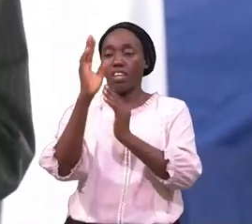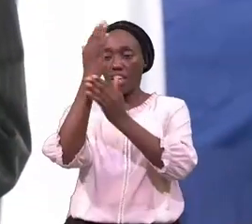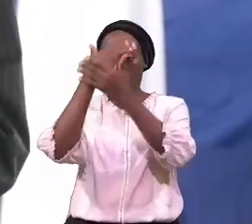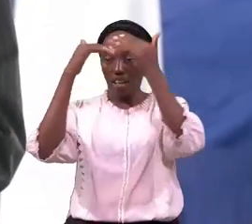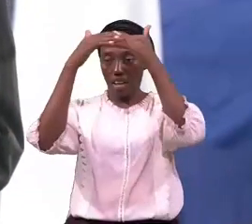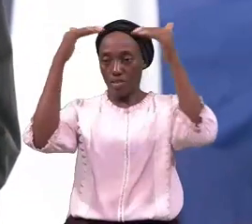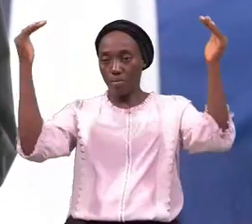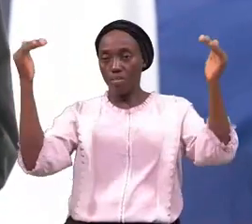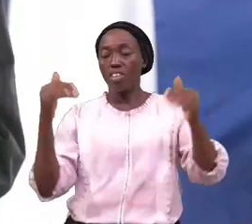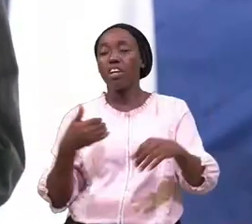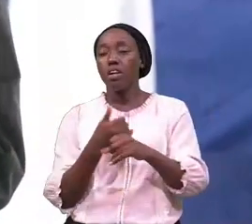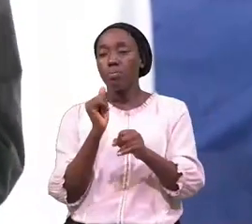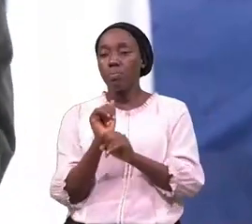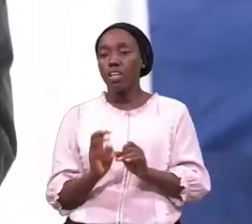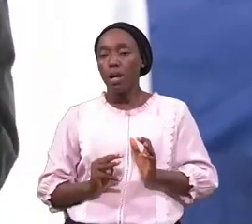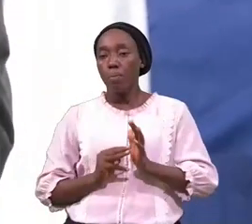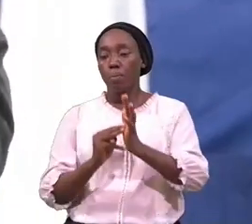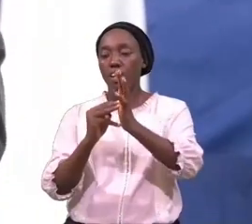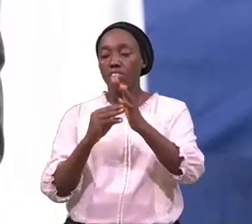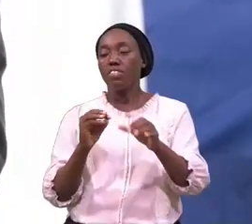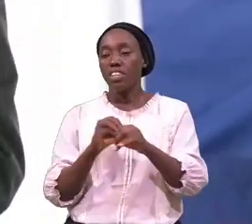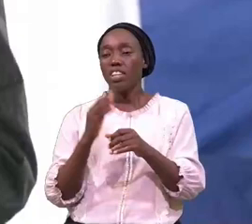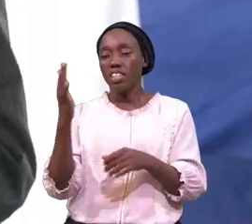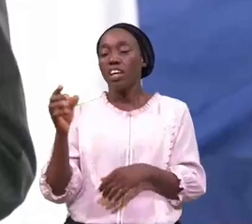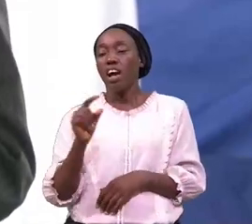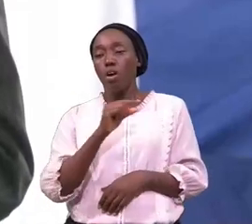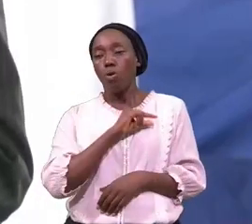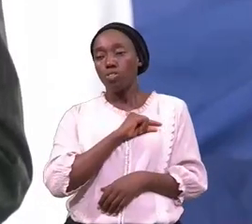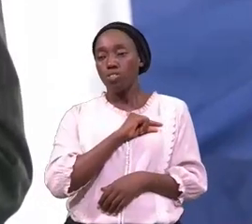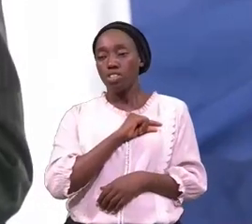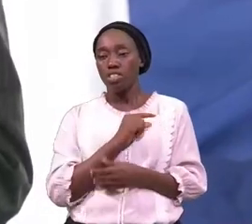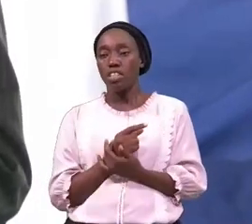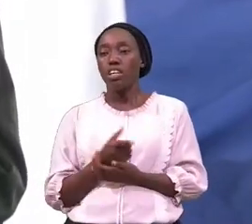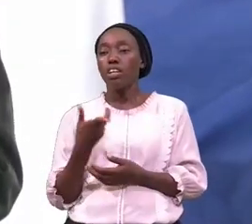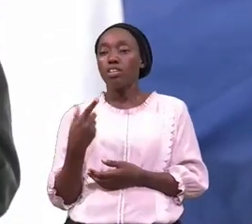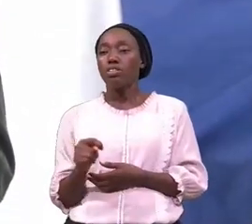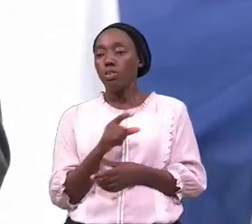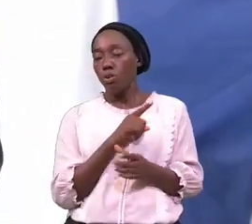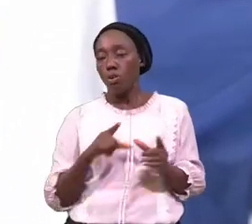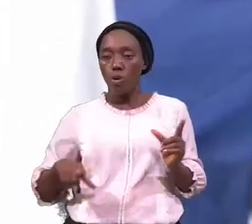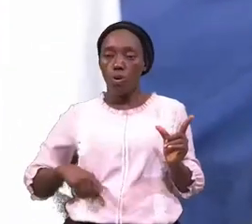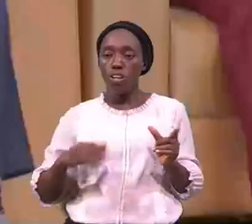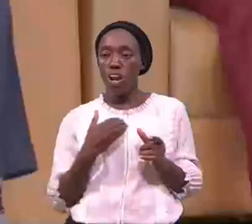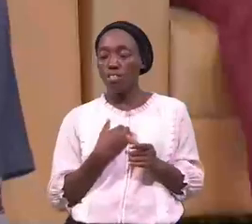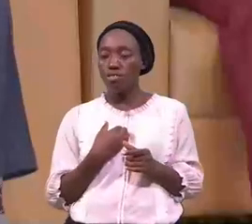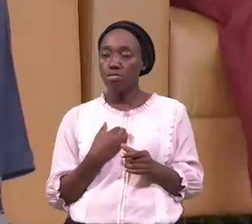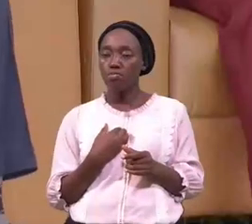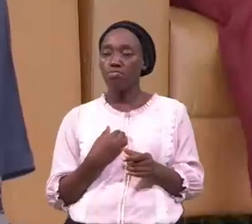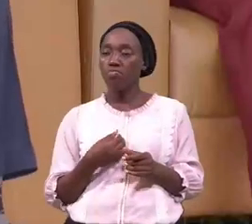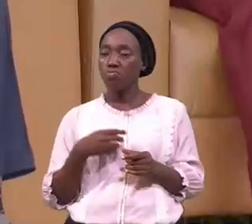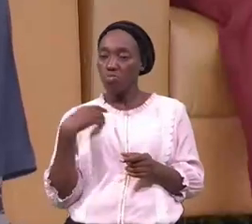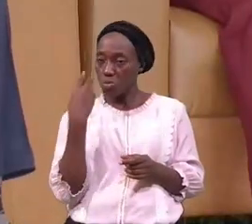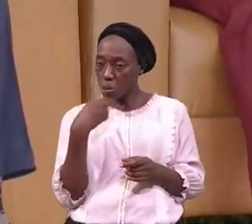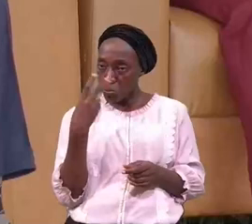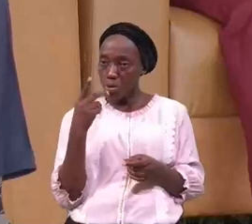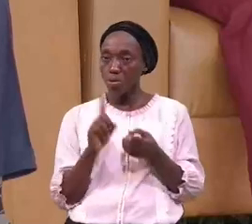ciel. Sois manifesté dans leur conscience. Le Seigneur nous a parlé. Et nous